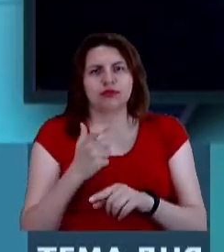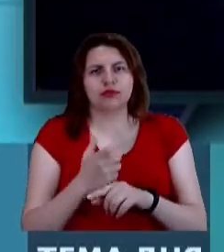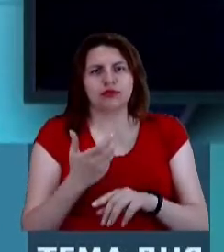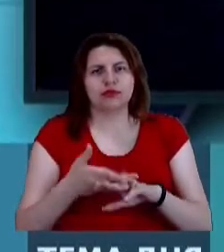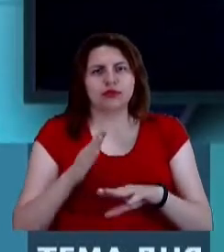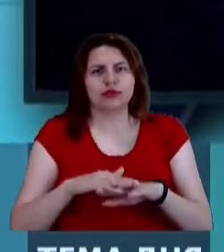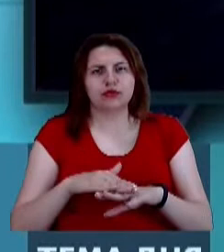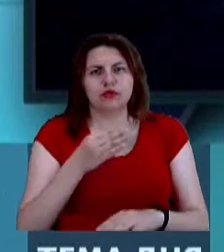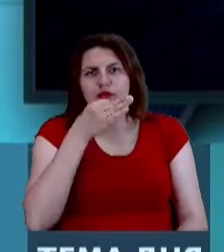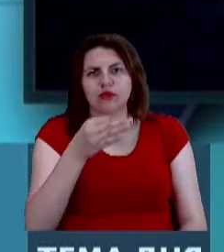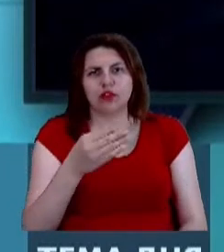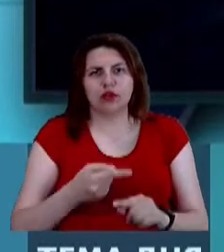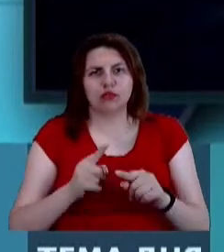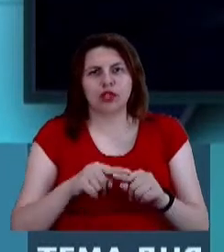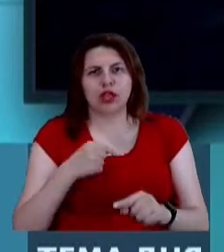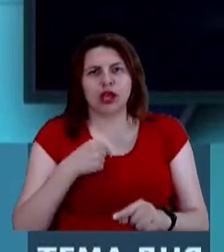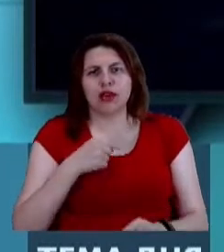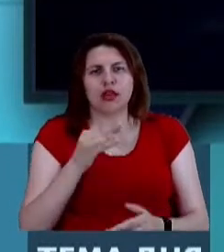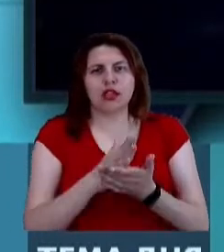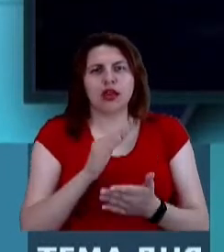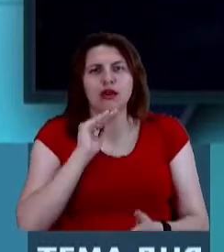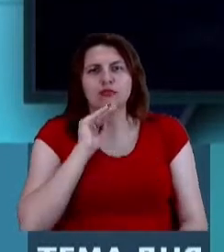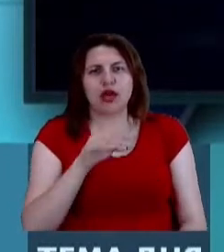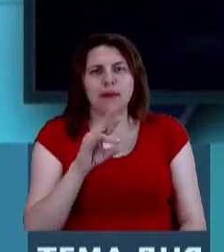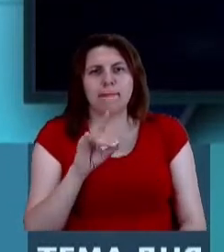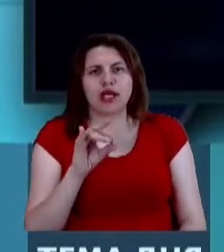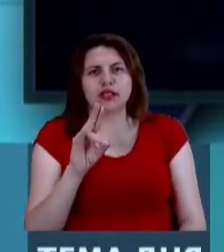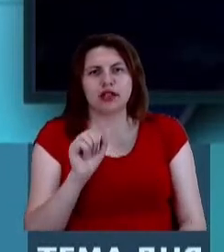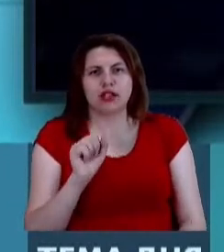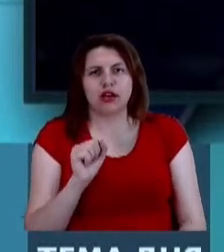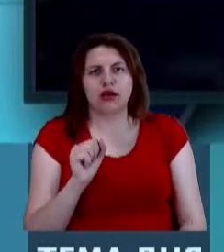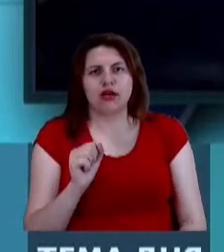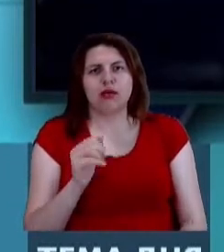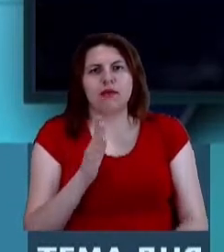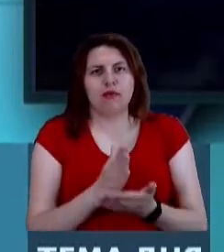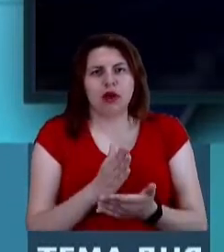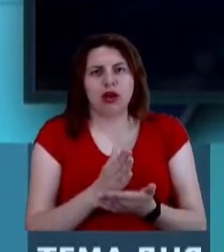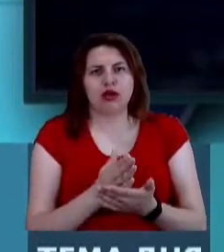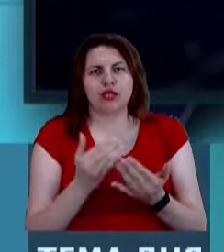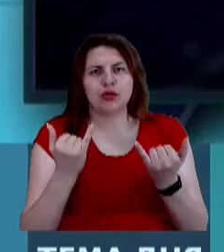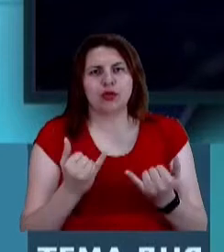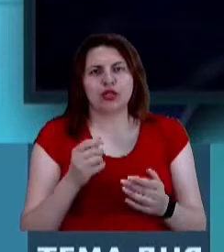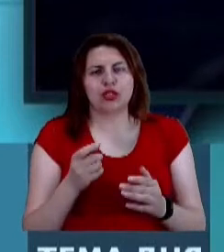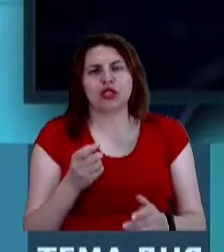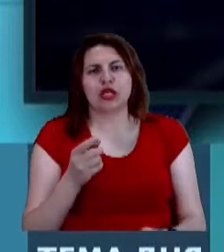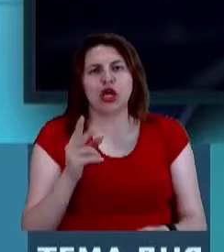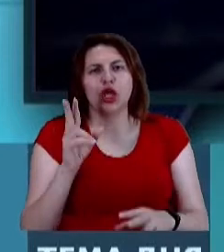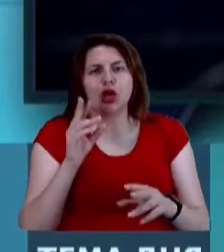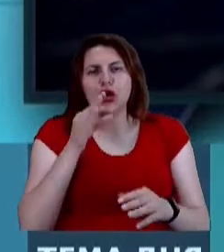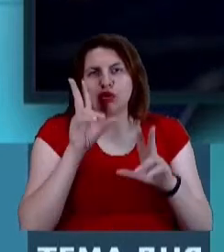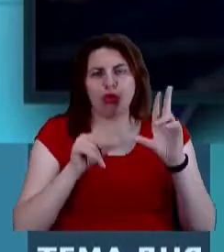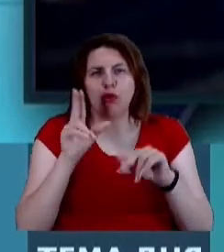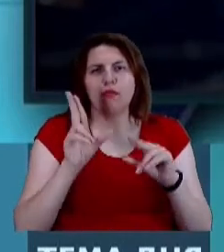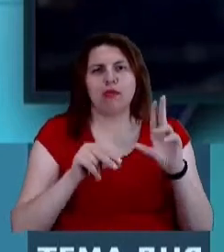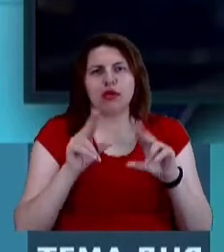не є медіаекспертом. Моя сьогоднішня доповідь на нашому семінарі, який ми проводили для фахівців обласної адміністрації, вона